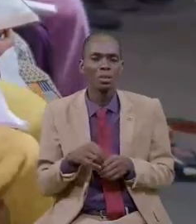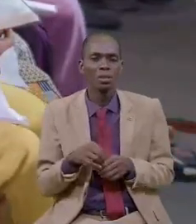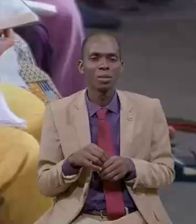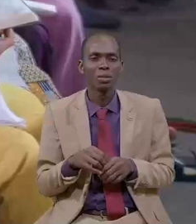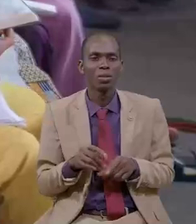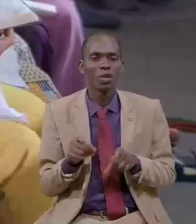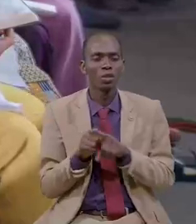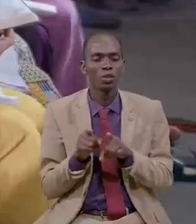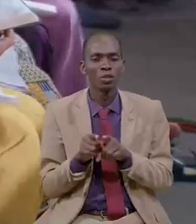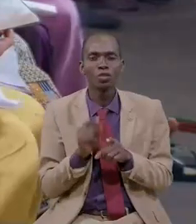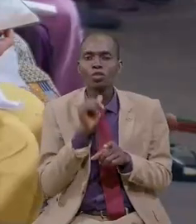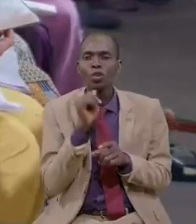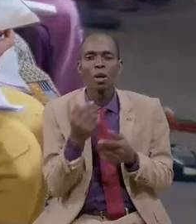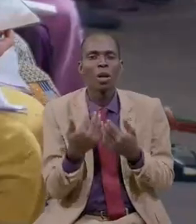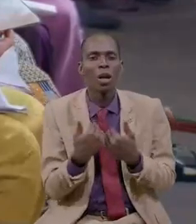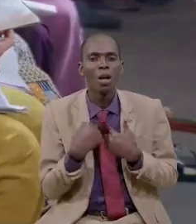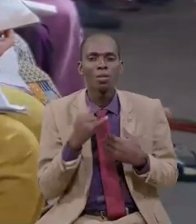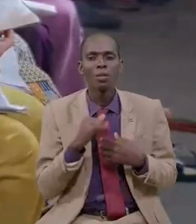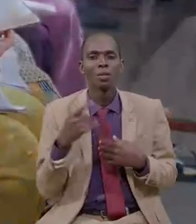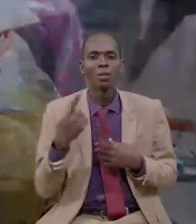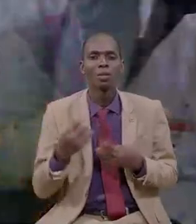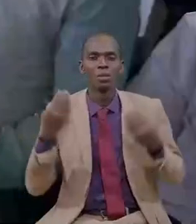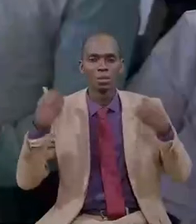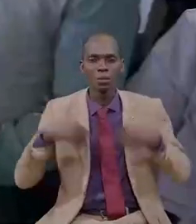sans avoir un habit de noces?